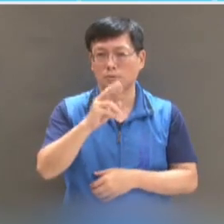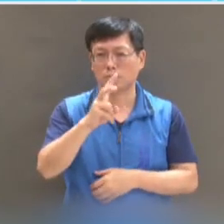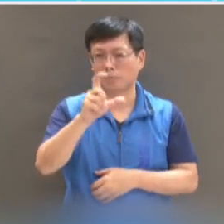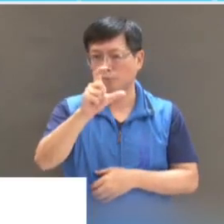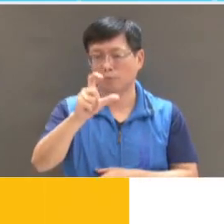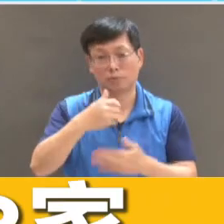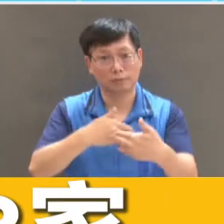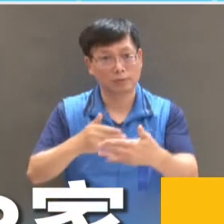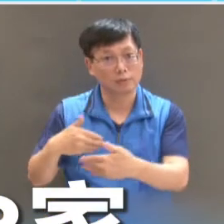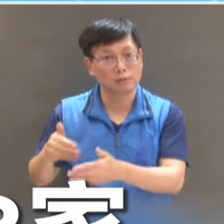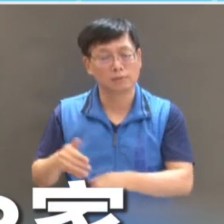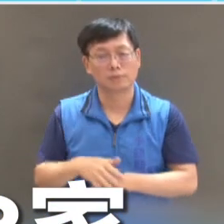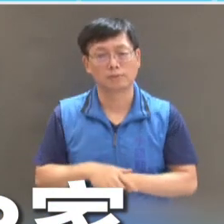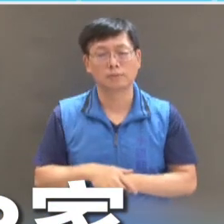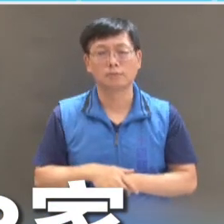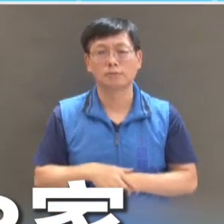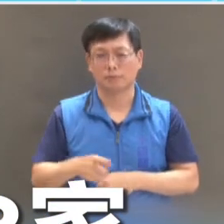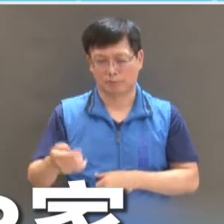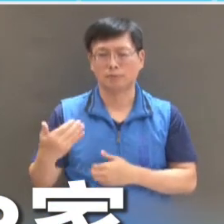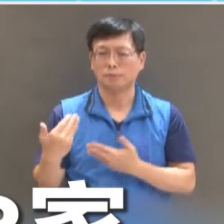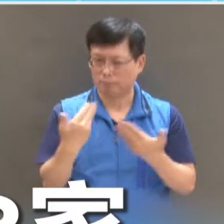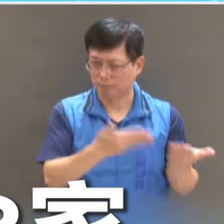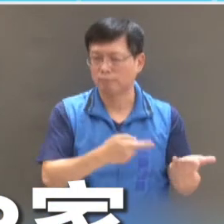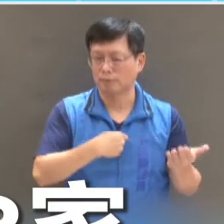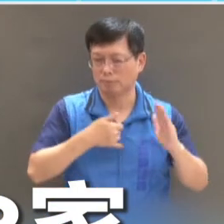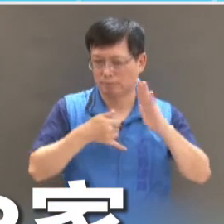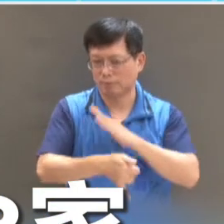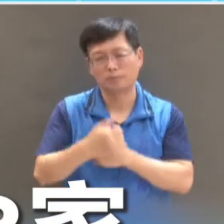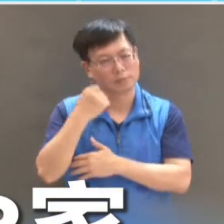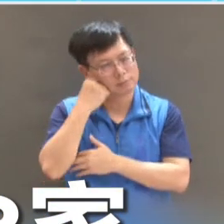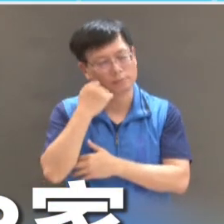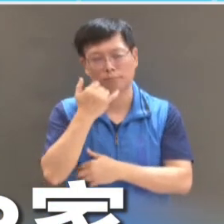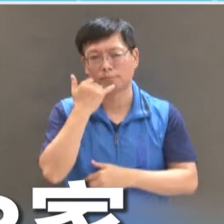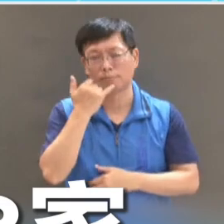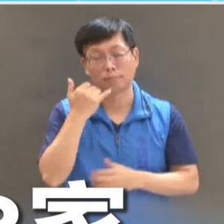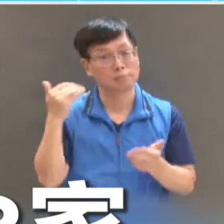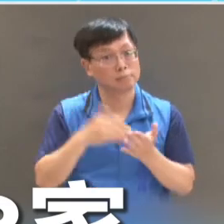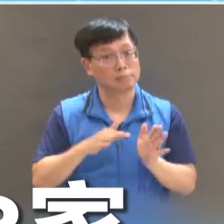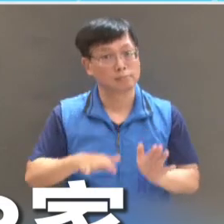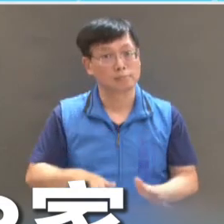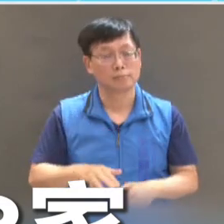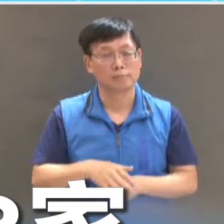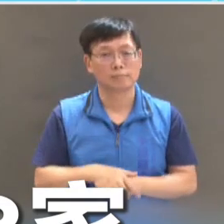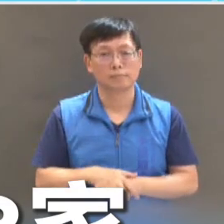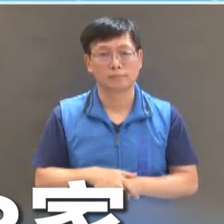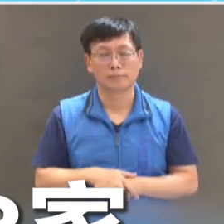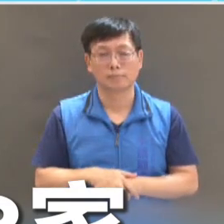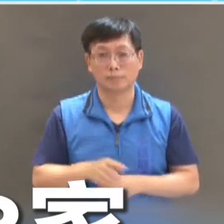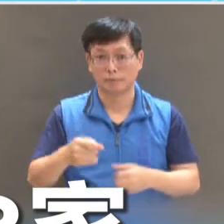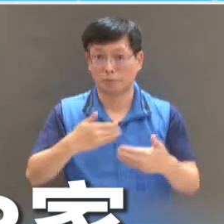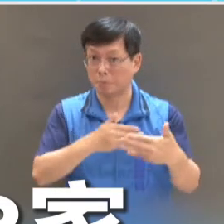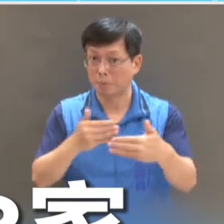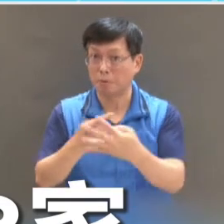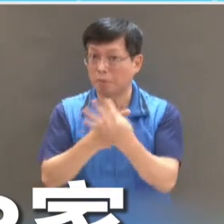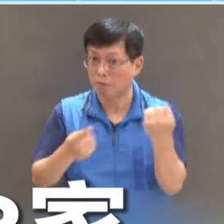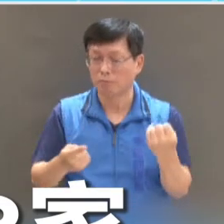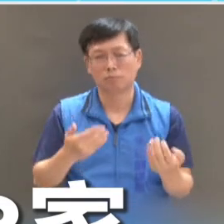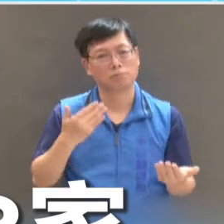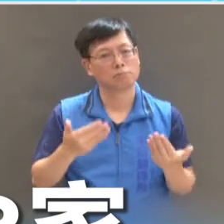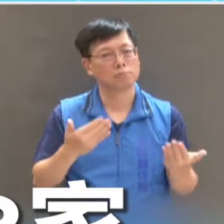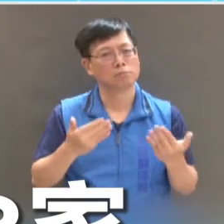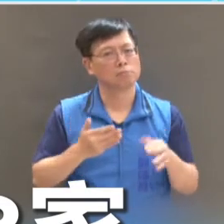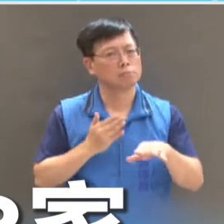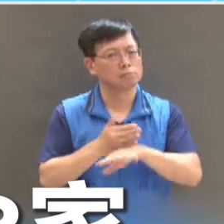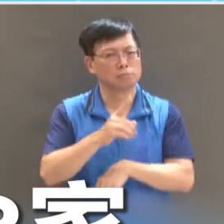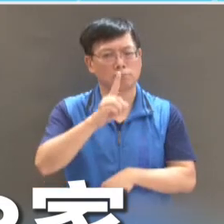260个房间，来给他们安心入住。到目前为止，我们提供的房数已经超过